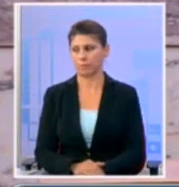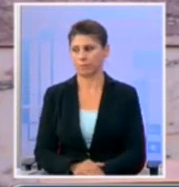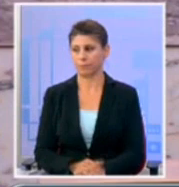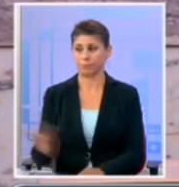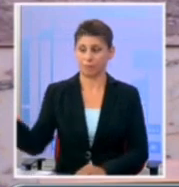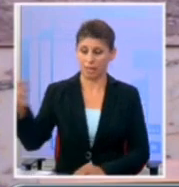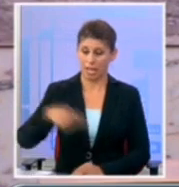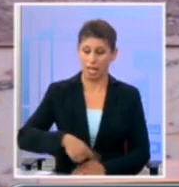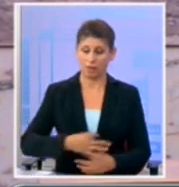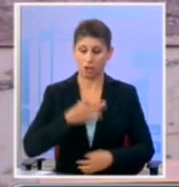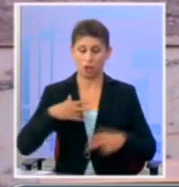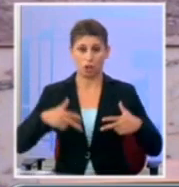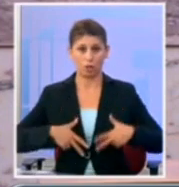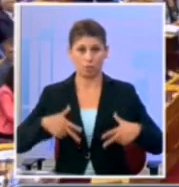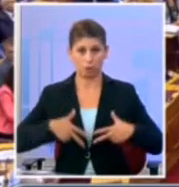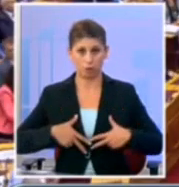Να έρθει...